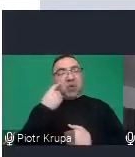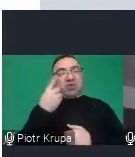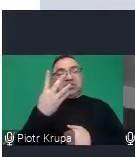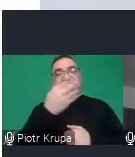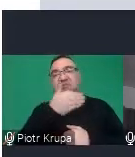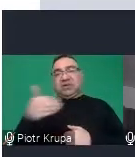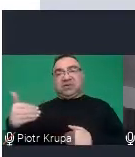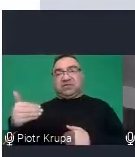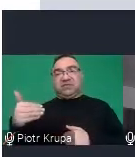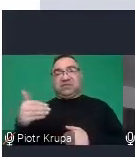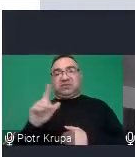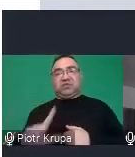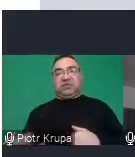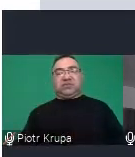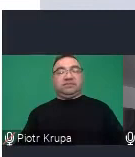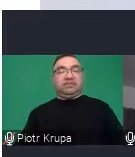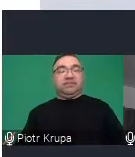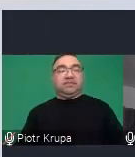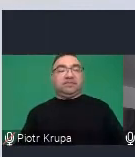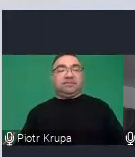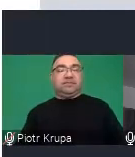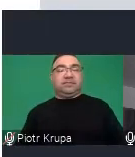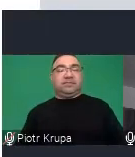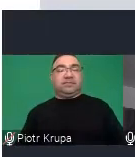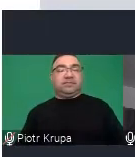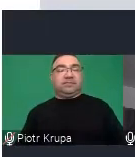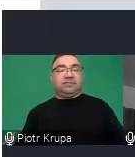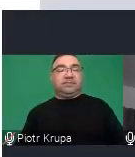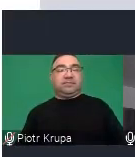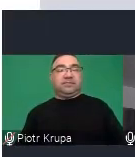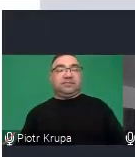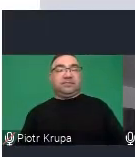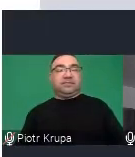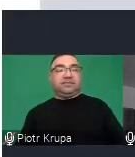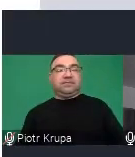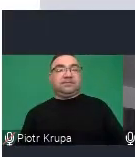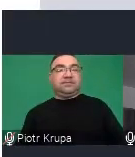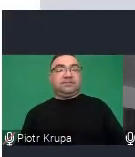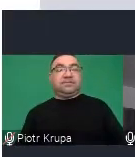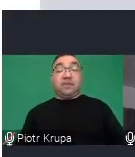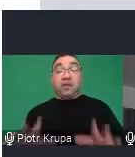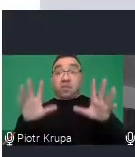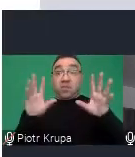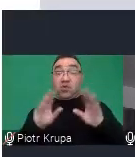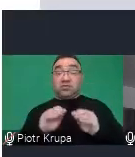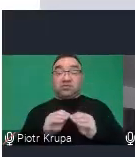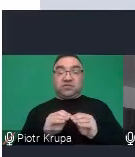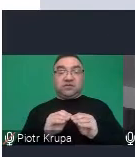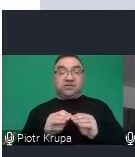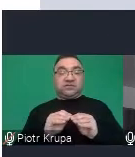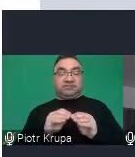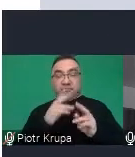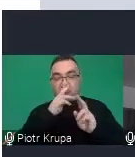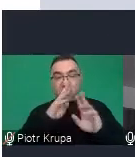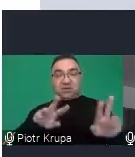około 4 milionów złotych w skali roku. Podsumowując przedstawione przeze